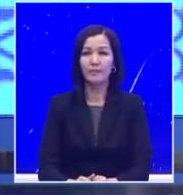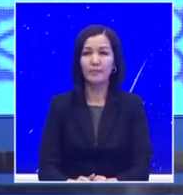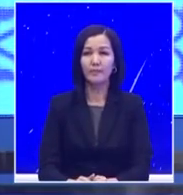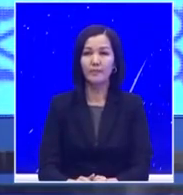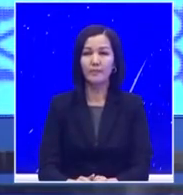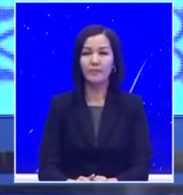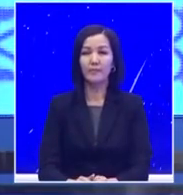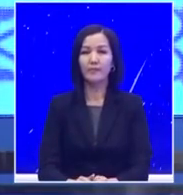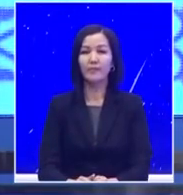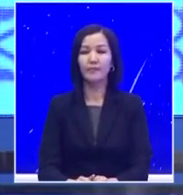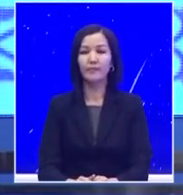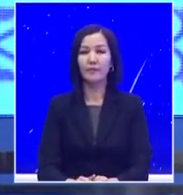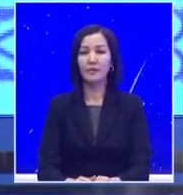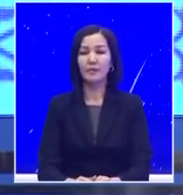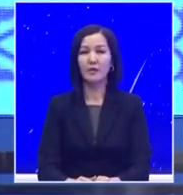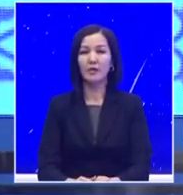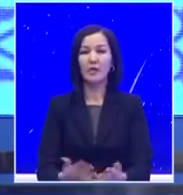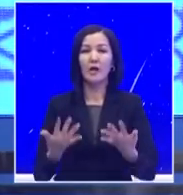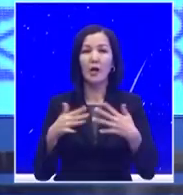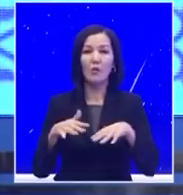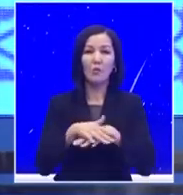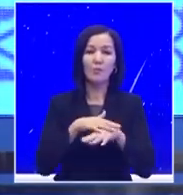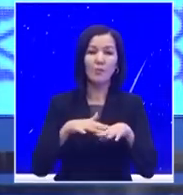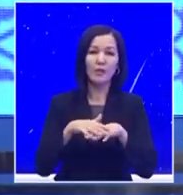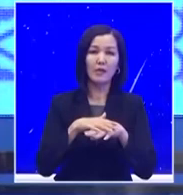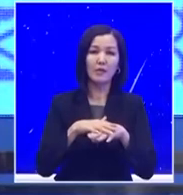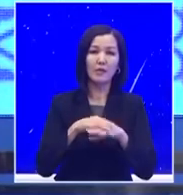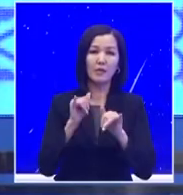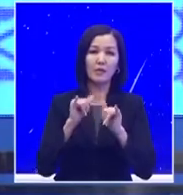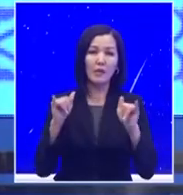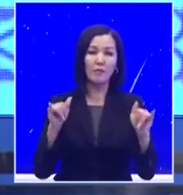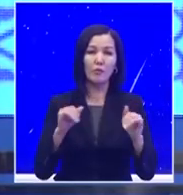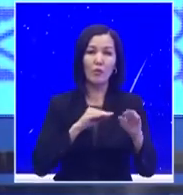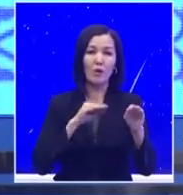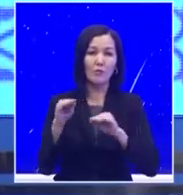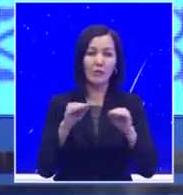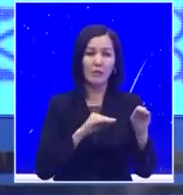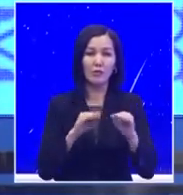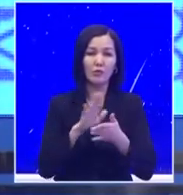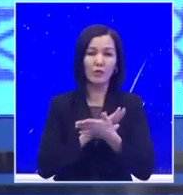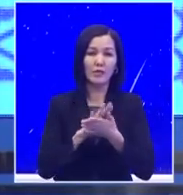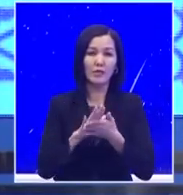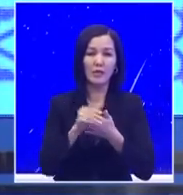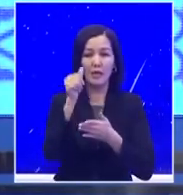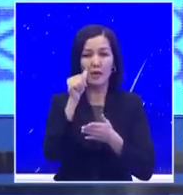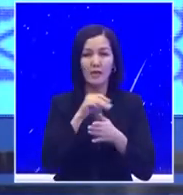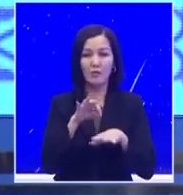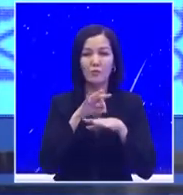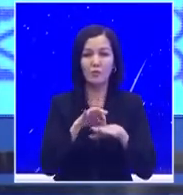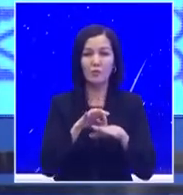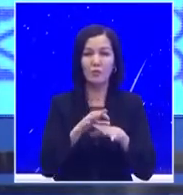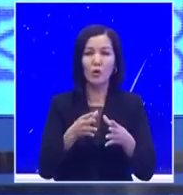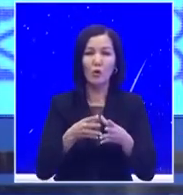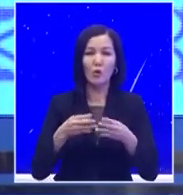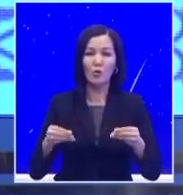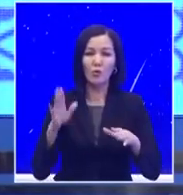деңгейінде өтуін қамтамасыз етіп, елді мекендерді көркейту, абаттандыру, санитарлық тазалық айларын өткізуді, көктемгі